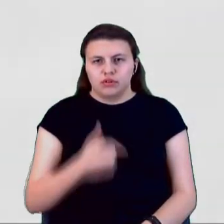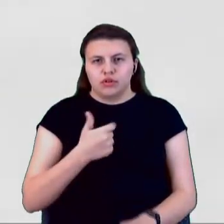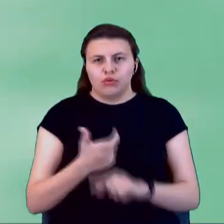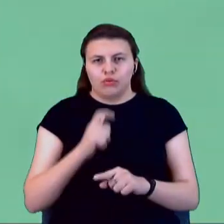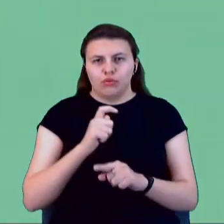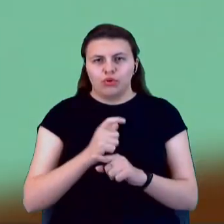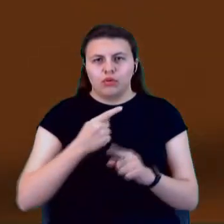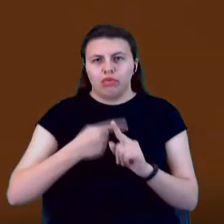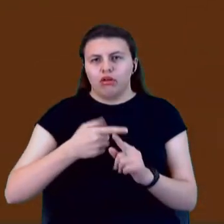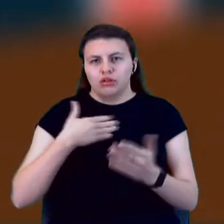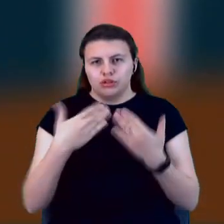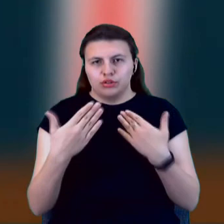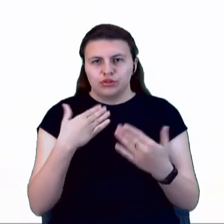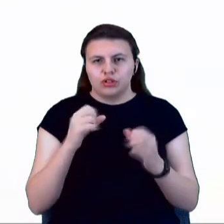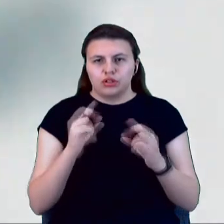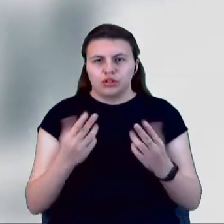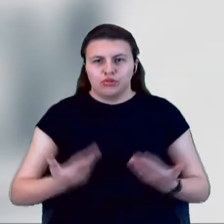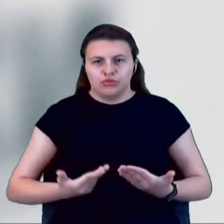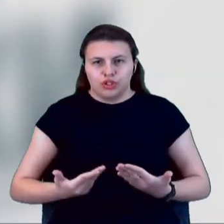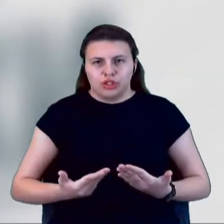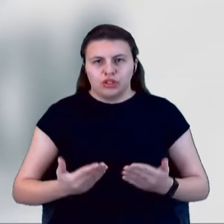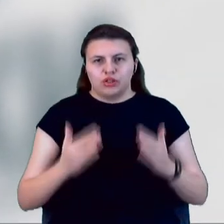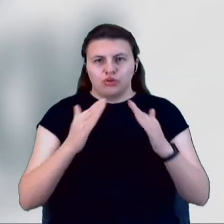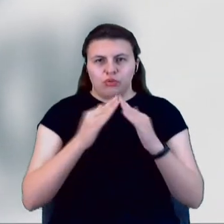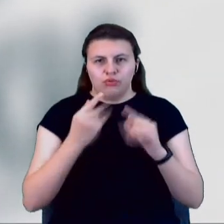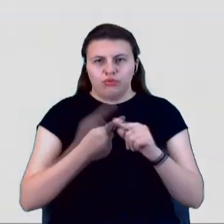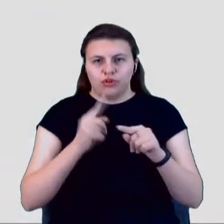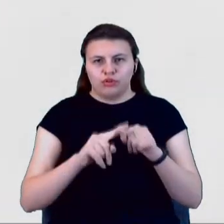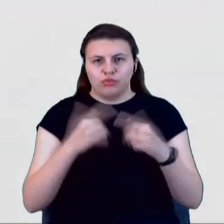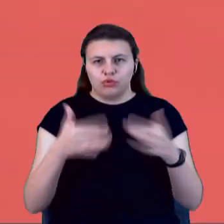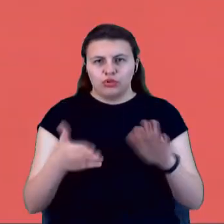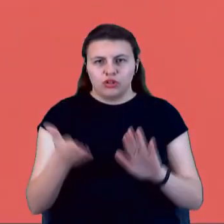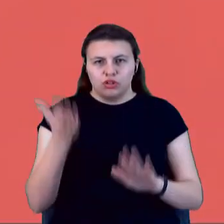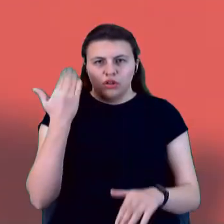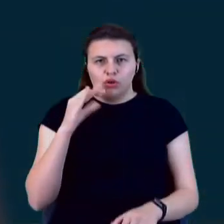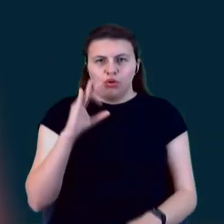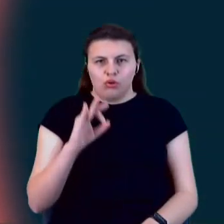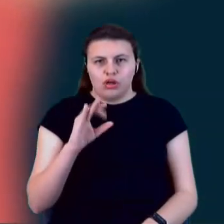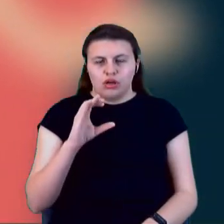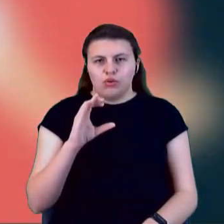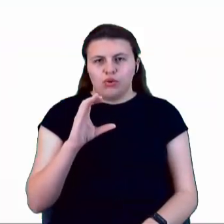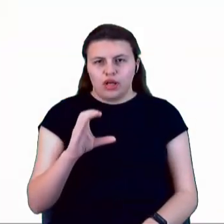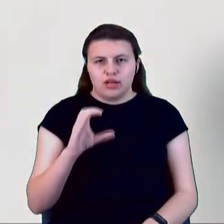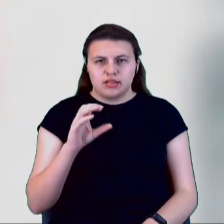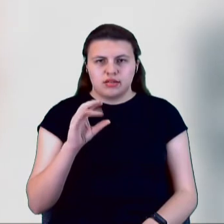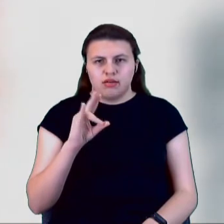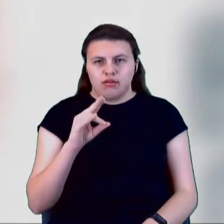Я как житель дома, в котором уже давно организовано СМД, вот вижу положительные изменения, которые произошли